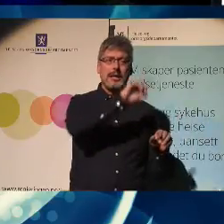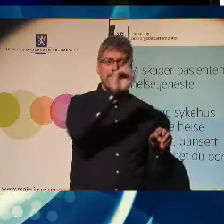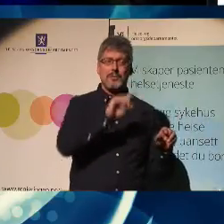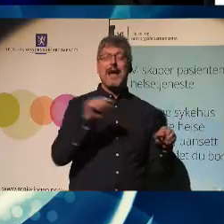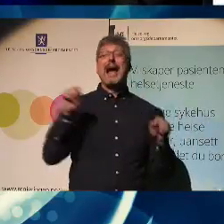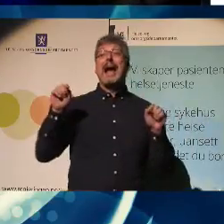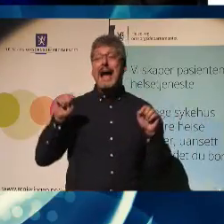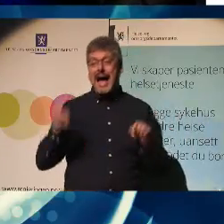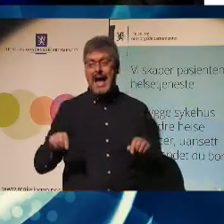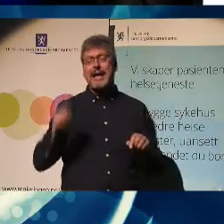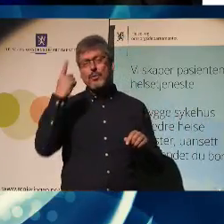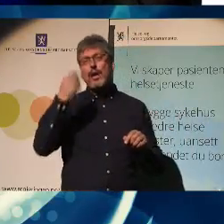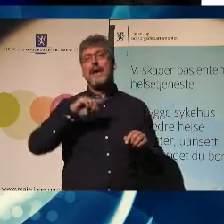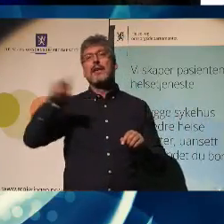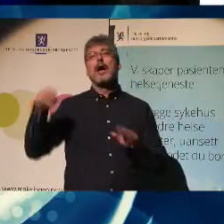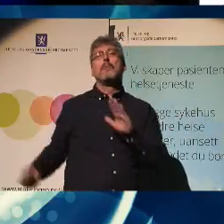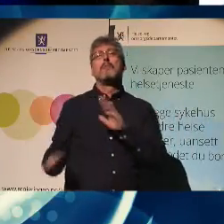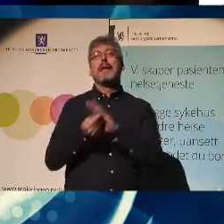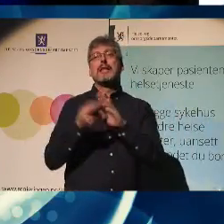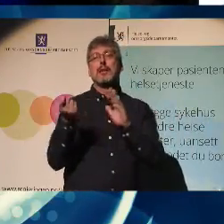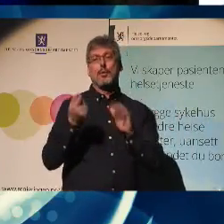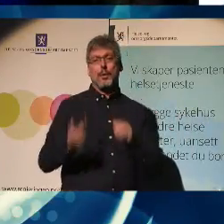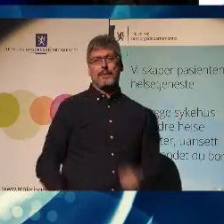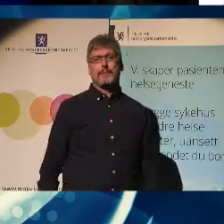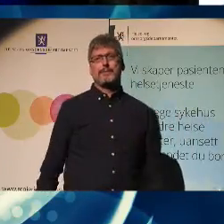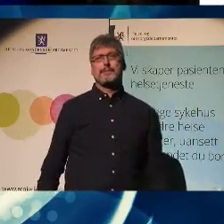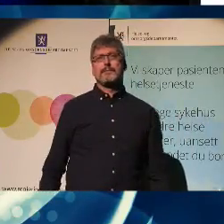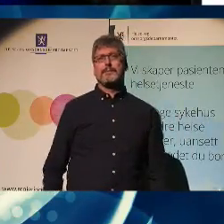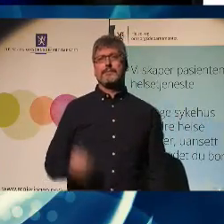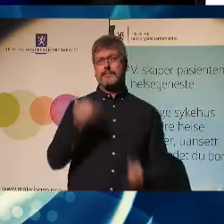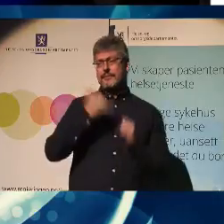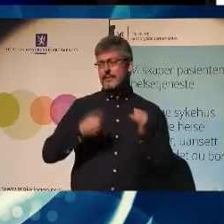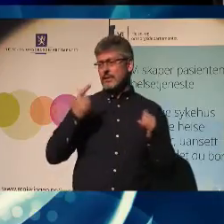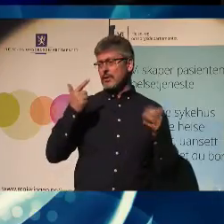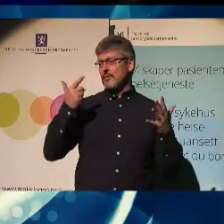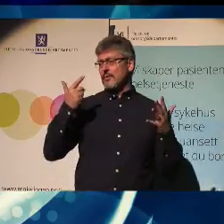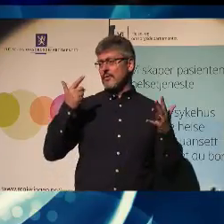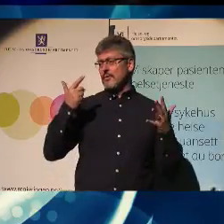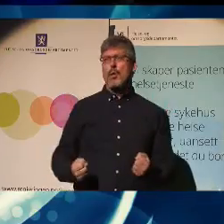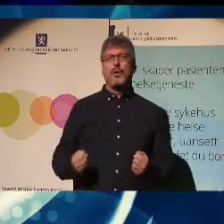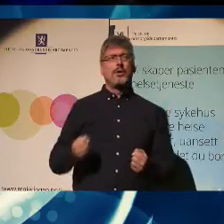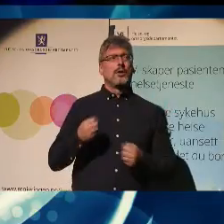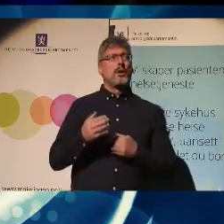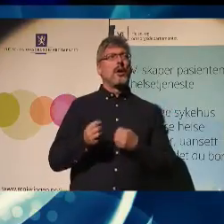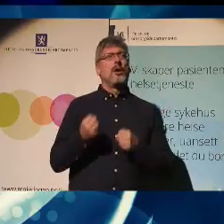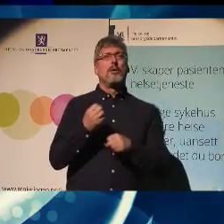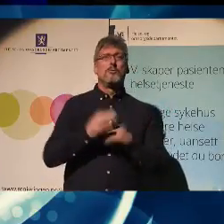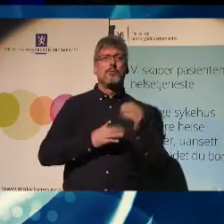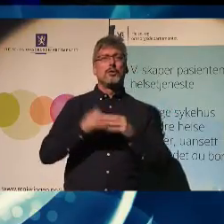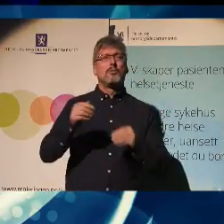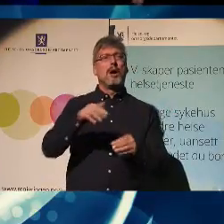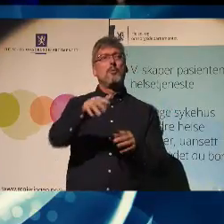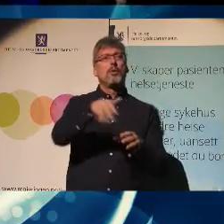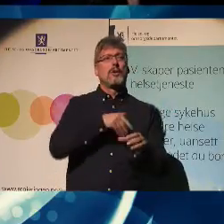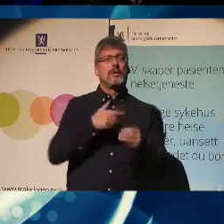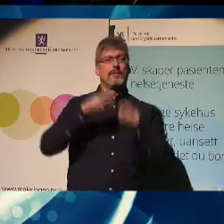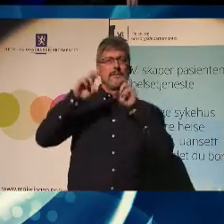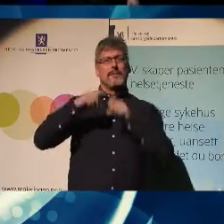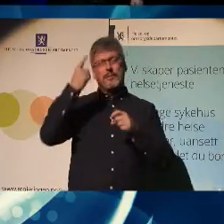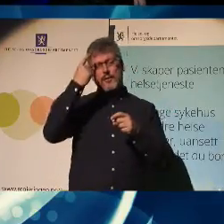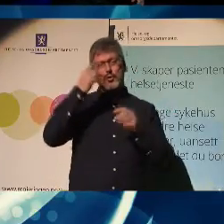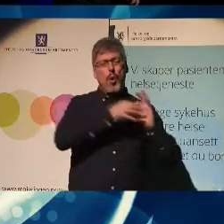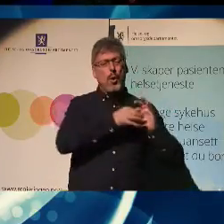med. Så vi har liksom de siste 7-8 årene bygget opp en portefølje av forskning, for vi må prøve å forstå den konteksten